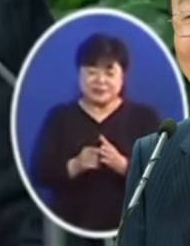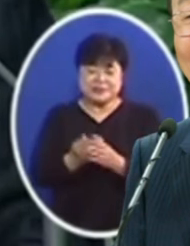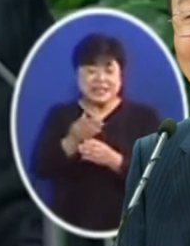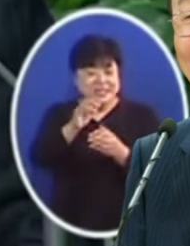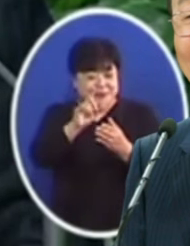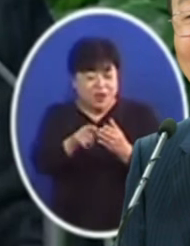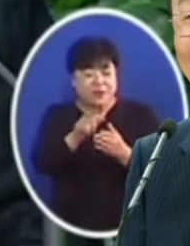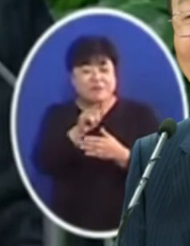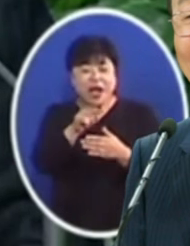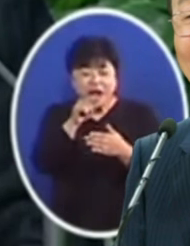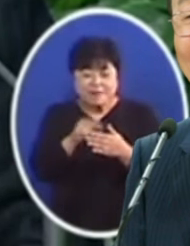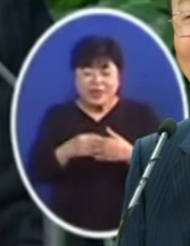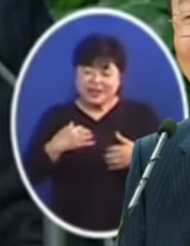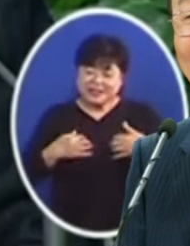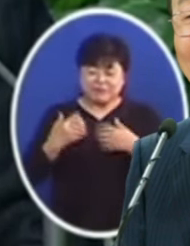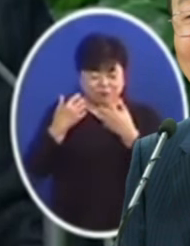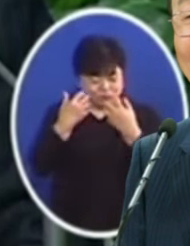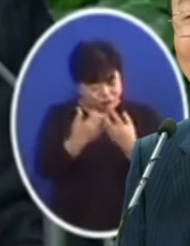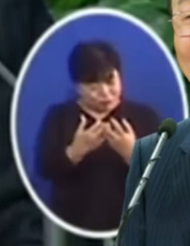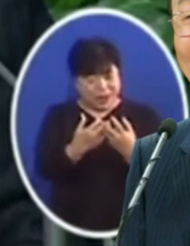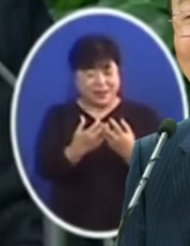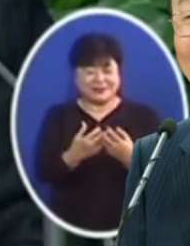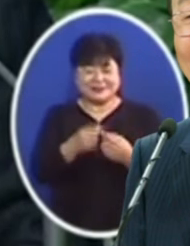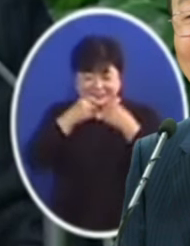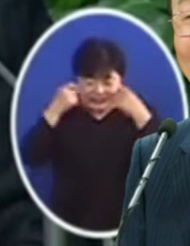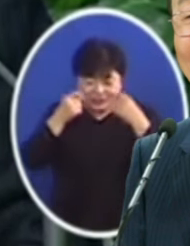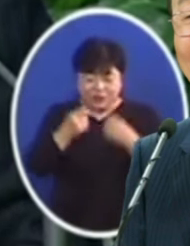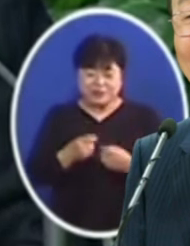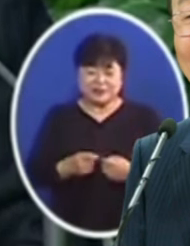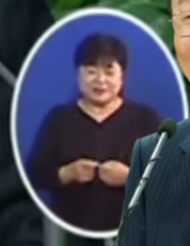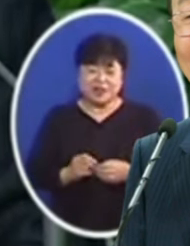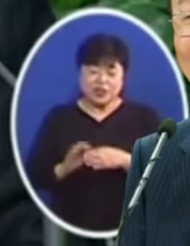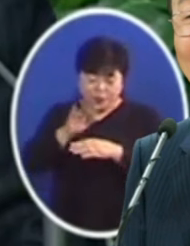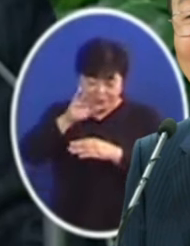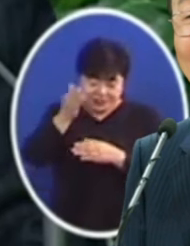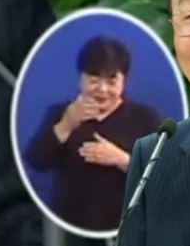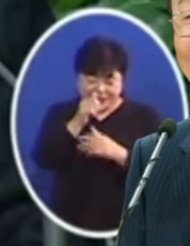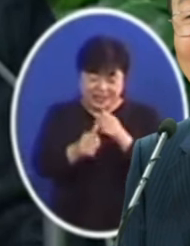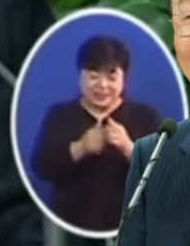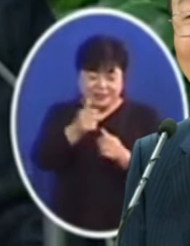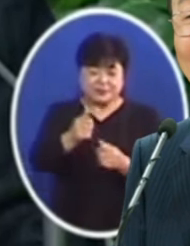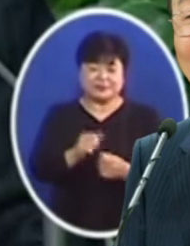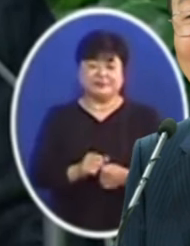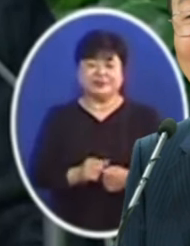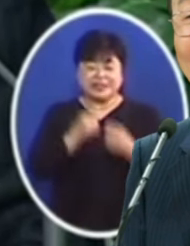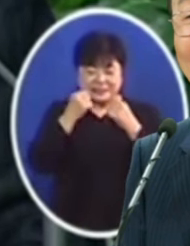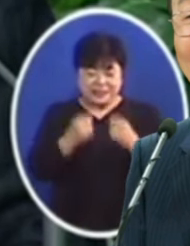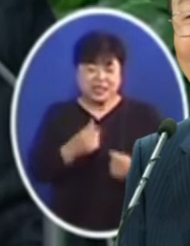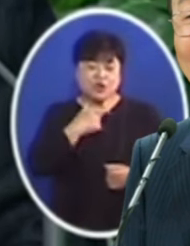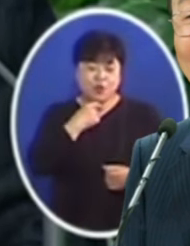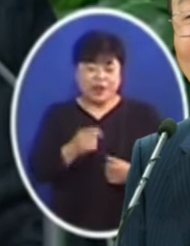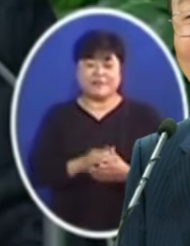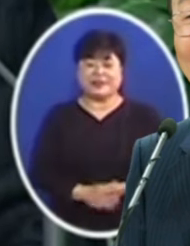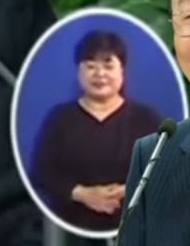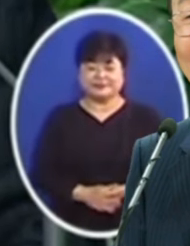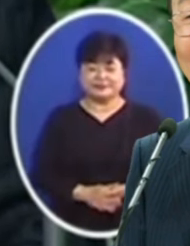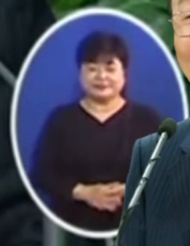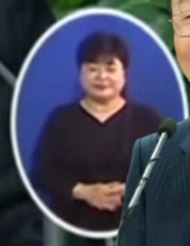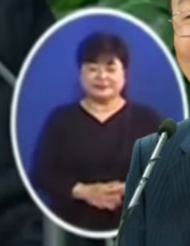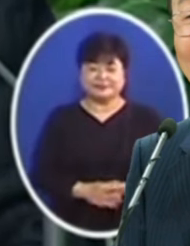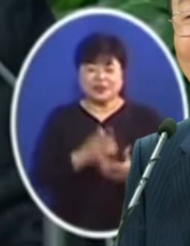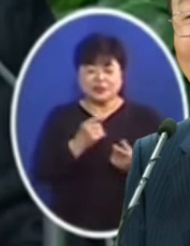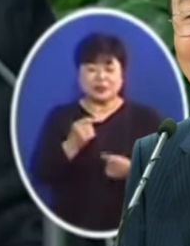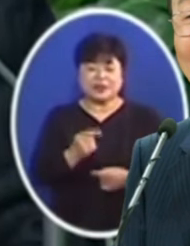생겨나면 마음에 기쁨이 충만해지고 즐거움이 넘쳐나는 것입니다. 하나님은 우리가 이러한 삶을 살기를 원하고 이러한